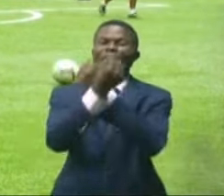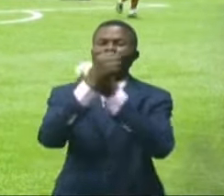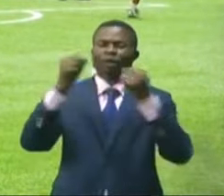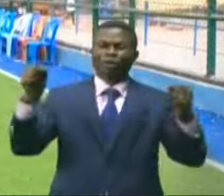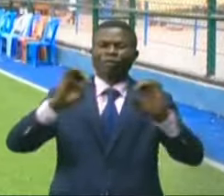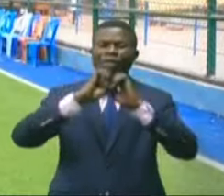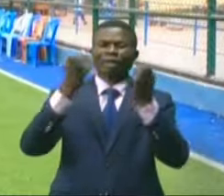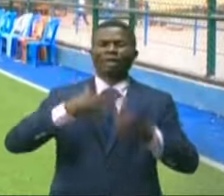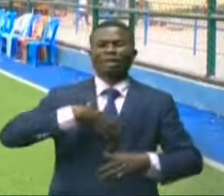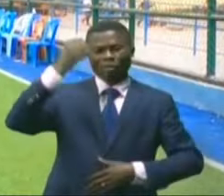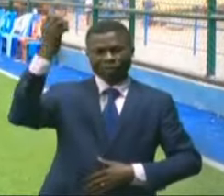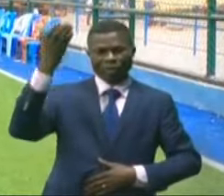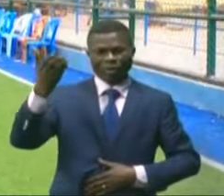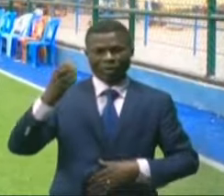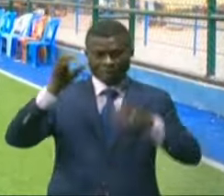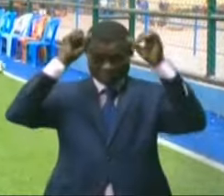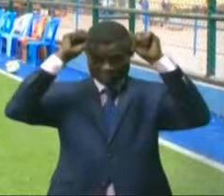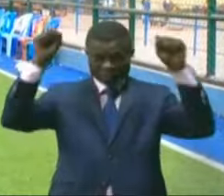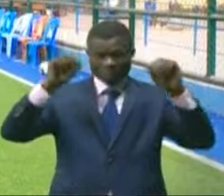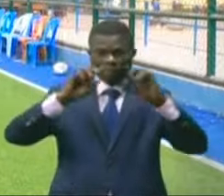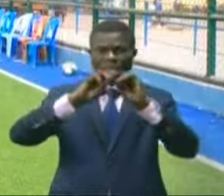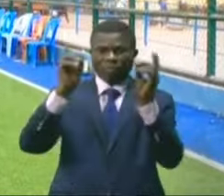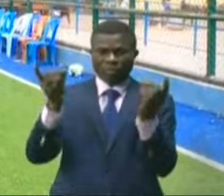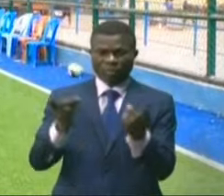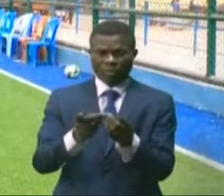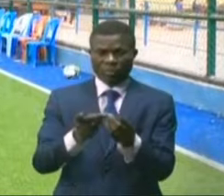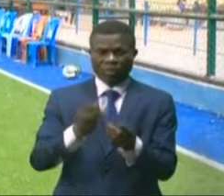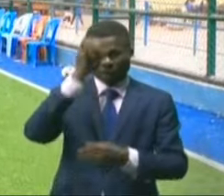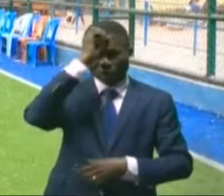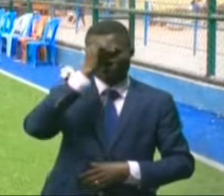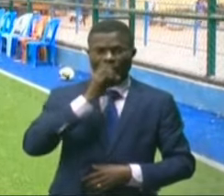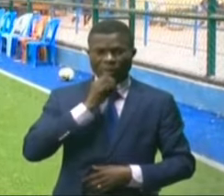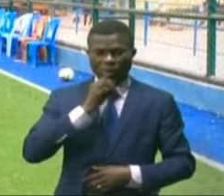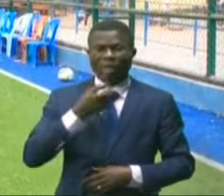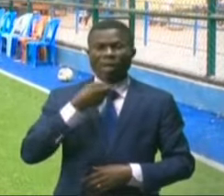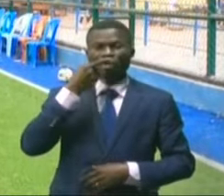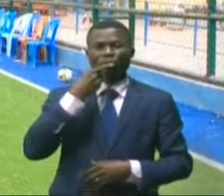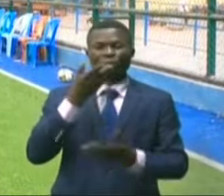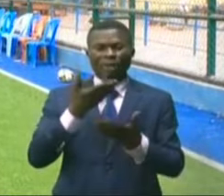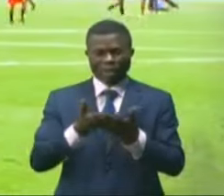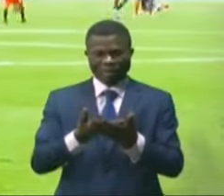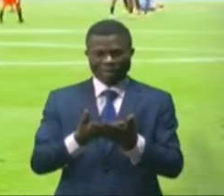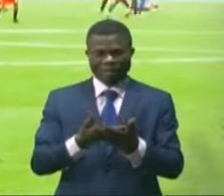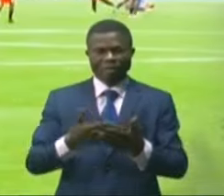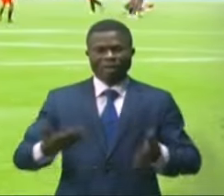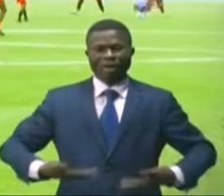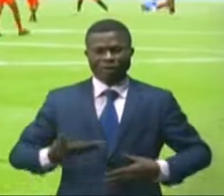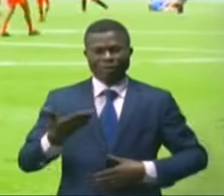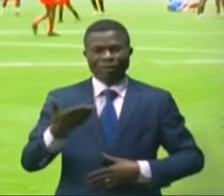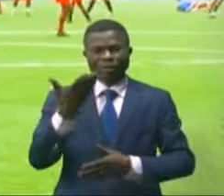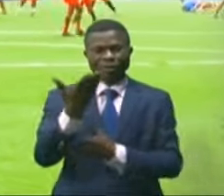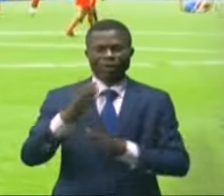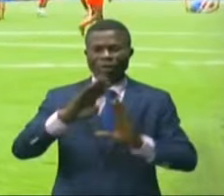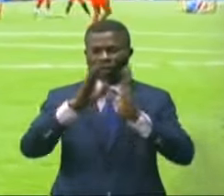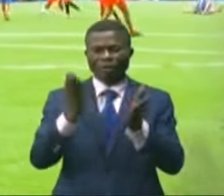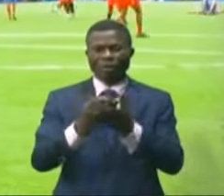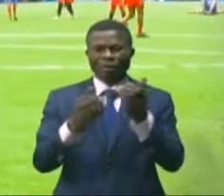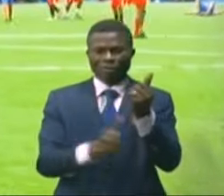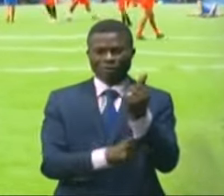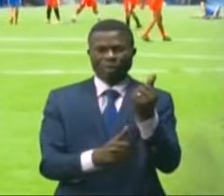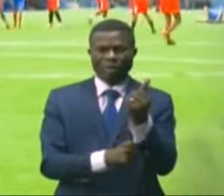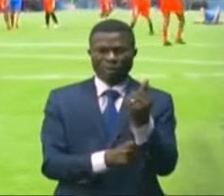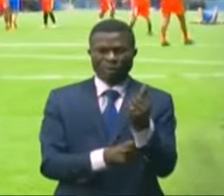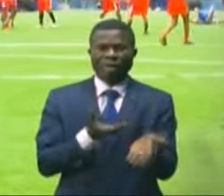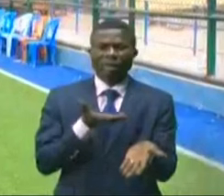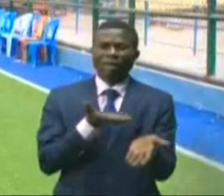la victoire. Le président du département des orphelins a exprimé sa satisfaction. Nous appelons tout le monde et nous nombreux pour aider